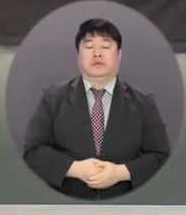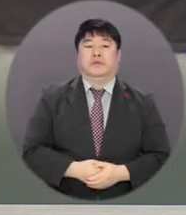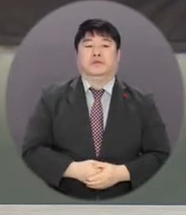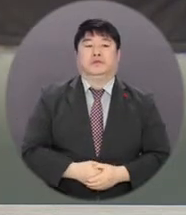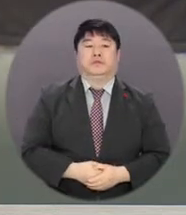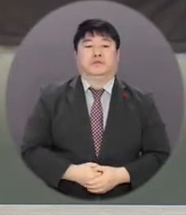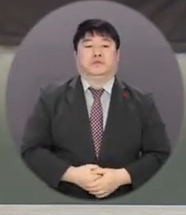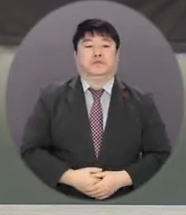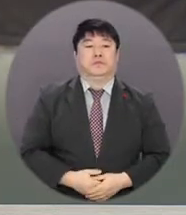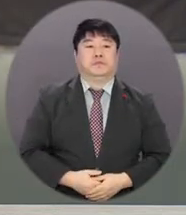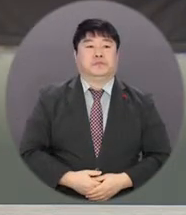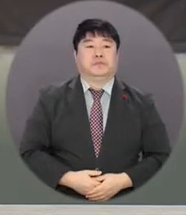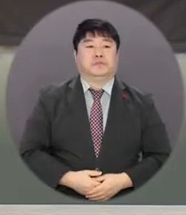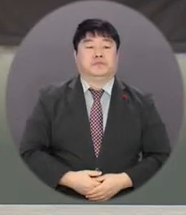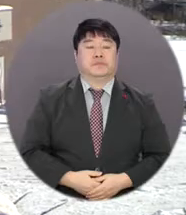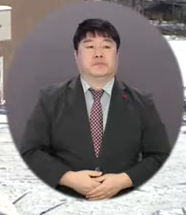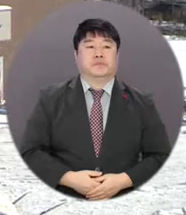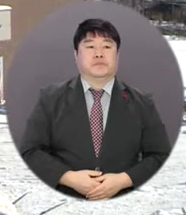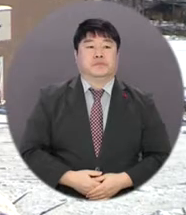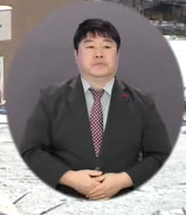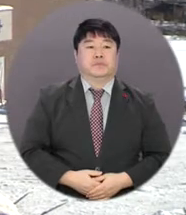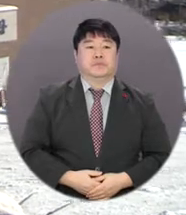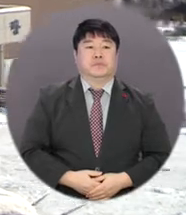기자가 취재했습니다.